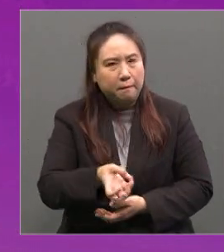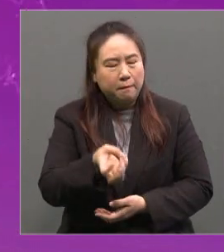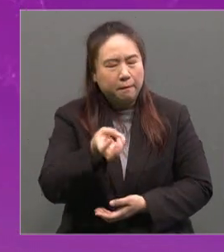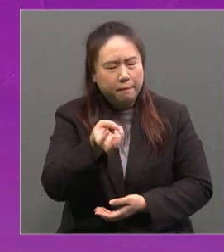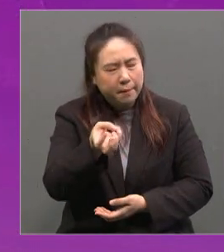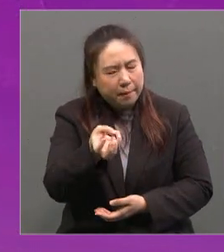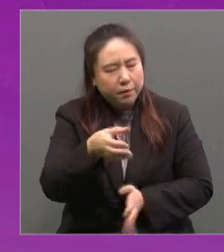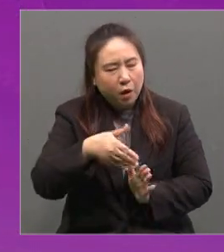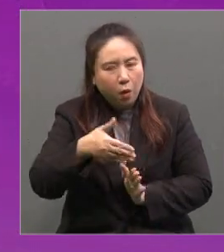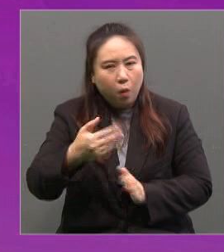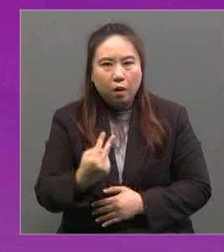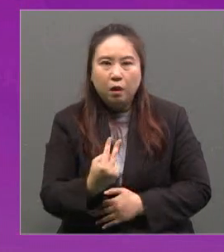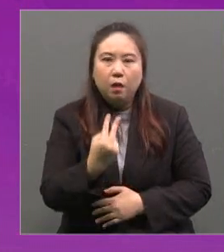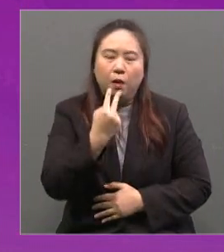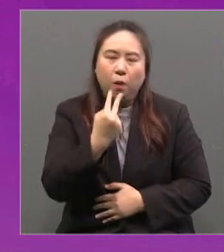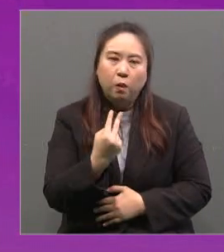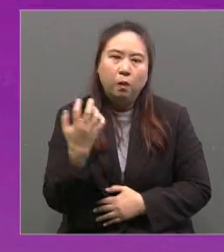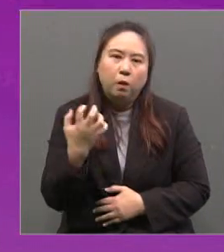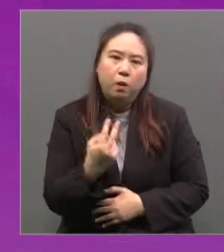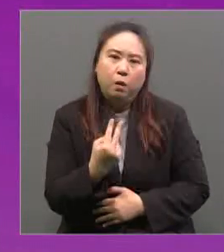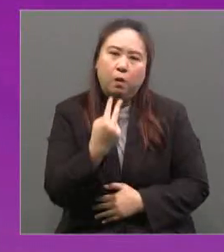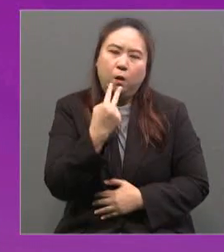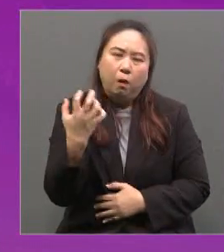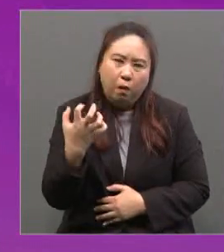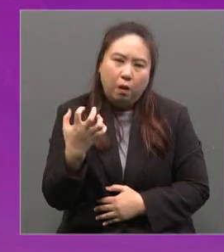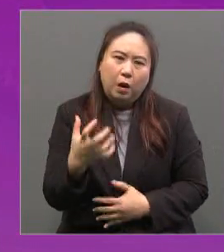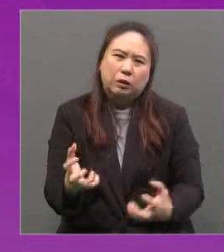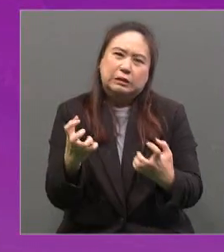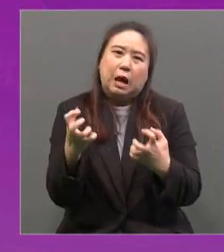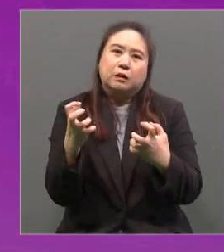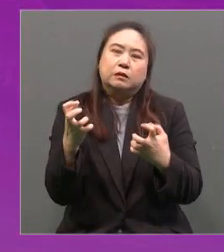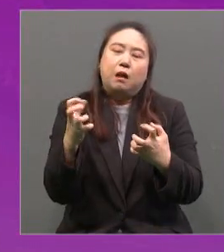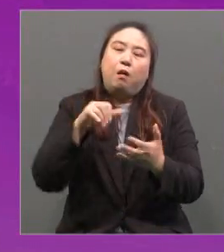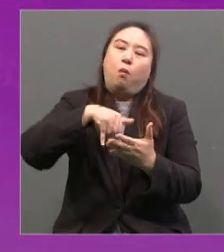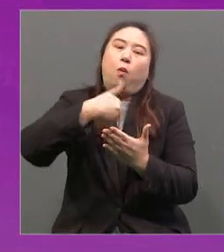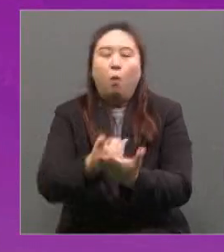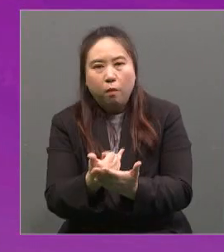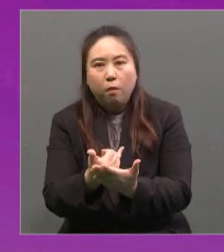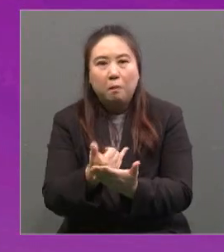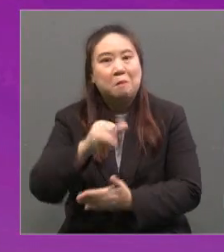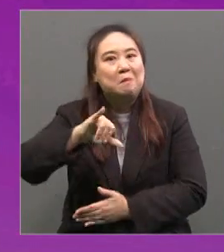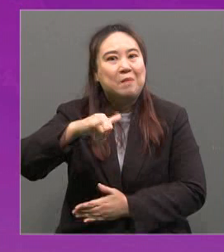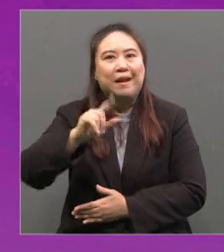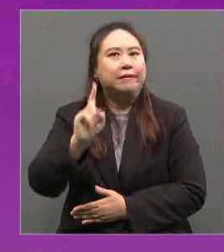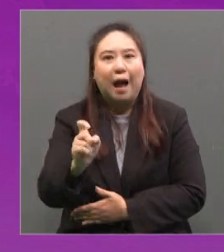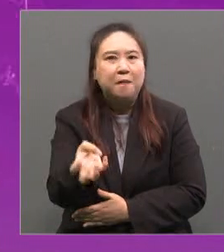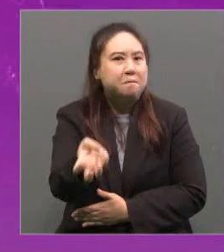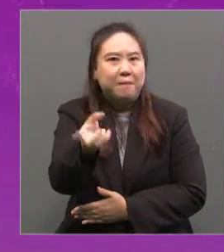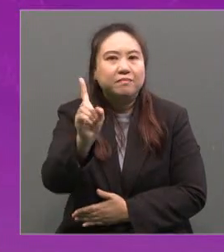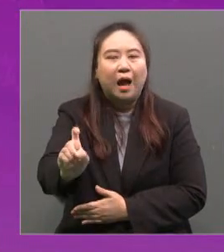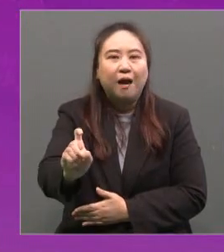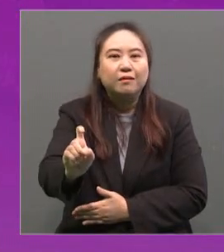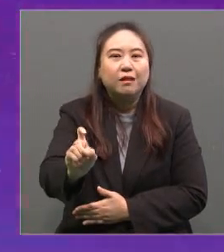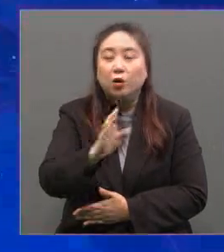ที่จะติดขัดนะแล้วก็มีลักษณะของอาการชักหลังจากนั้นก็จะเริ่มหมดสติแล้วก็อาจเสียชีวิตในเวลาอันรวดเร็วถ้าเกิดว่